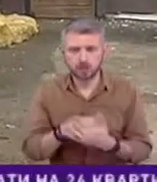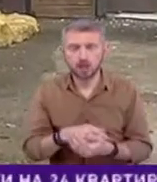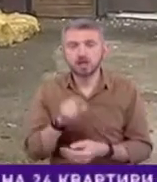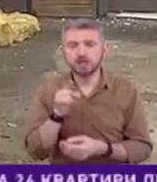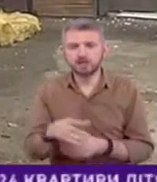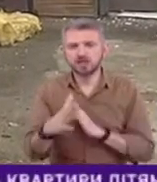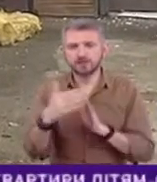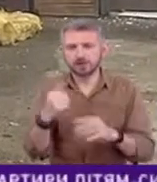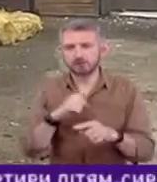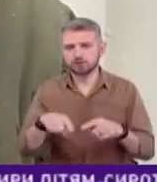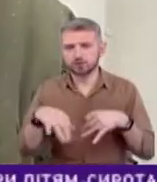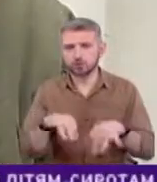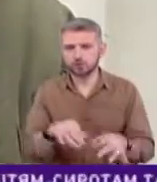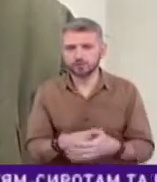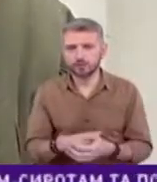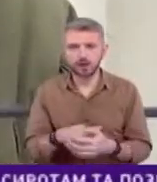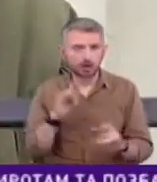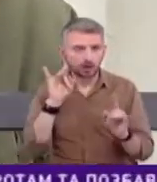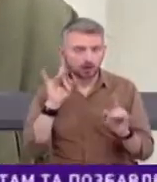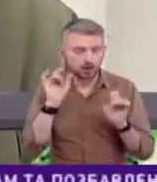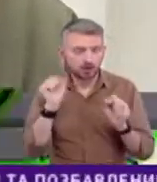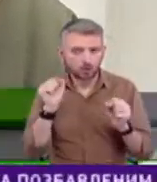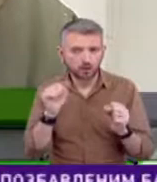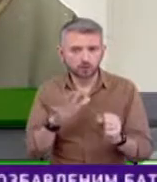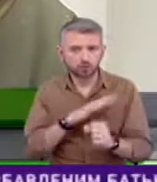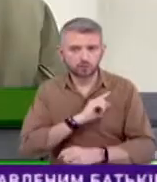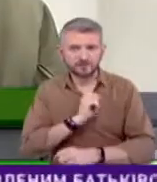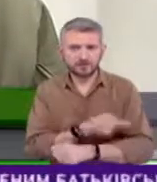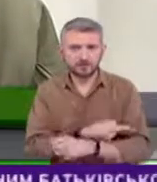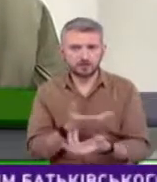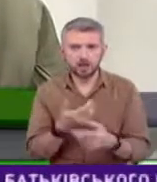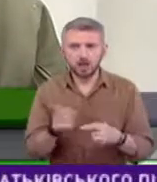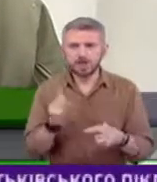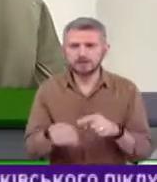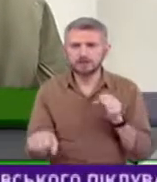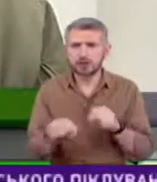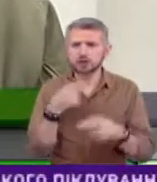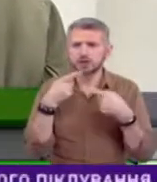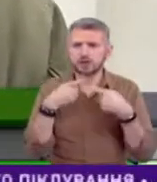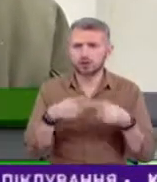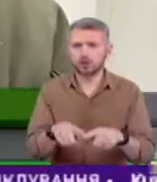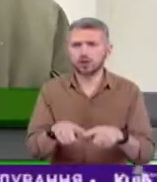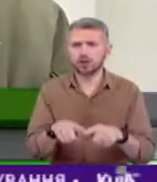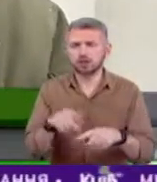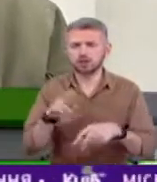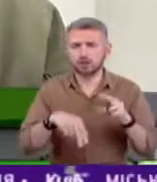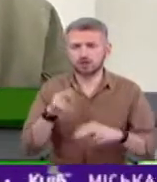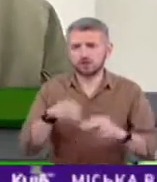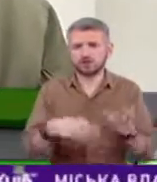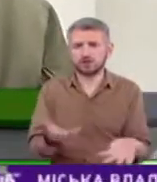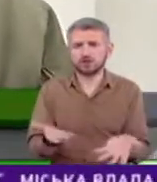Він і викликав швидку. Грохіт був, звісно, сильний, грохіт, шум. Це нарушена технологія будівництва.